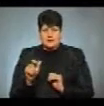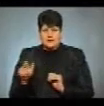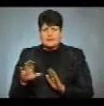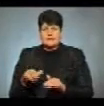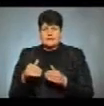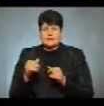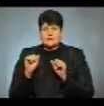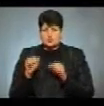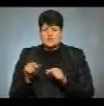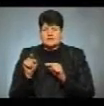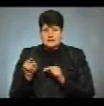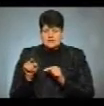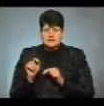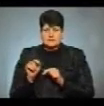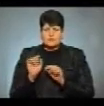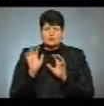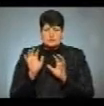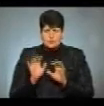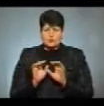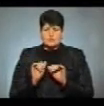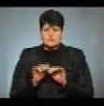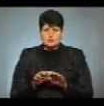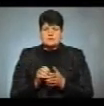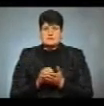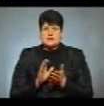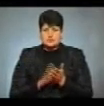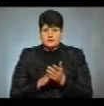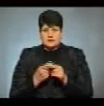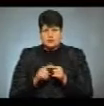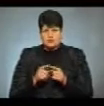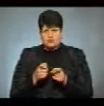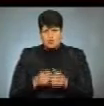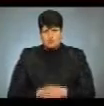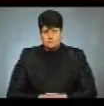надати можливість їм у законний спосіб зареєструвати дану зброю.